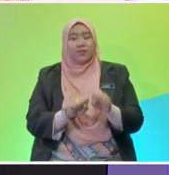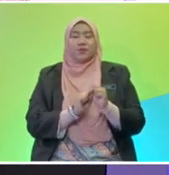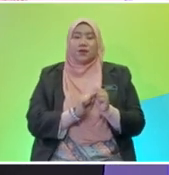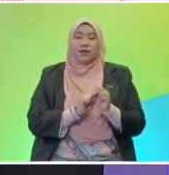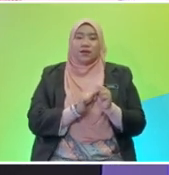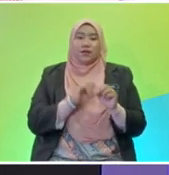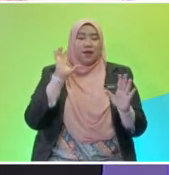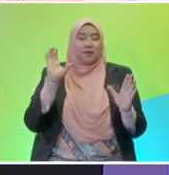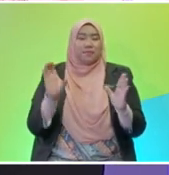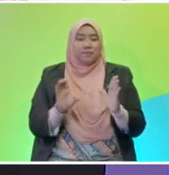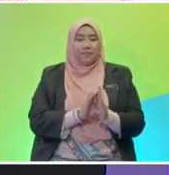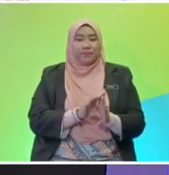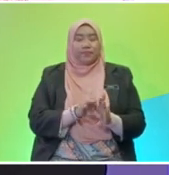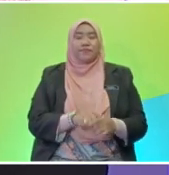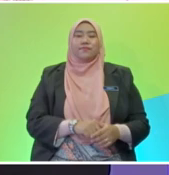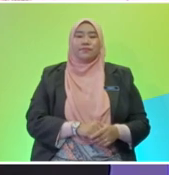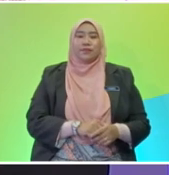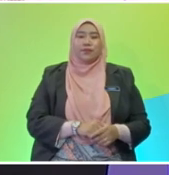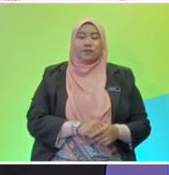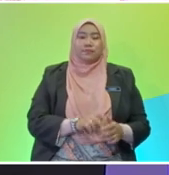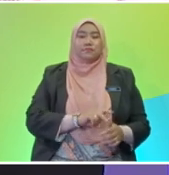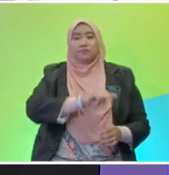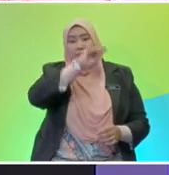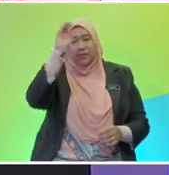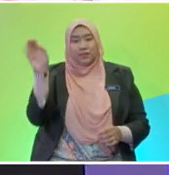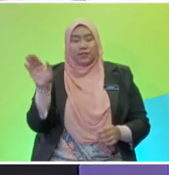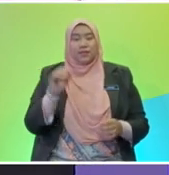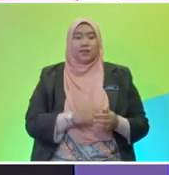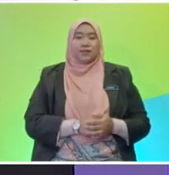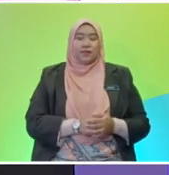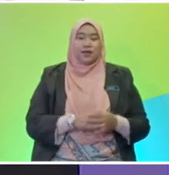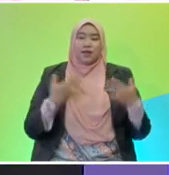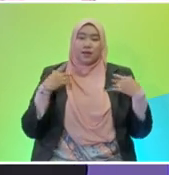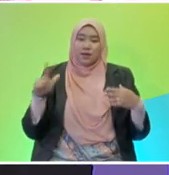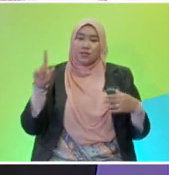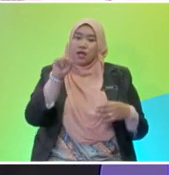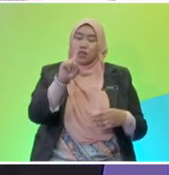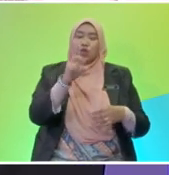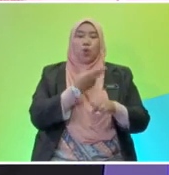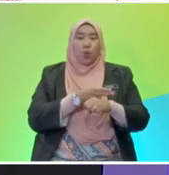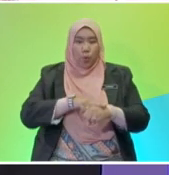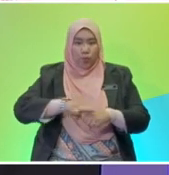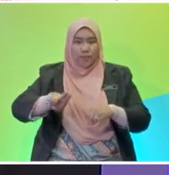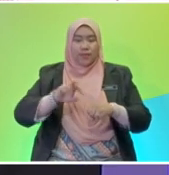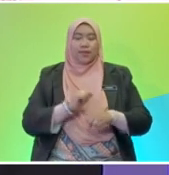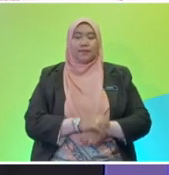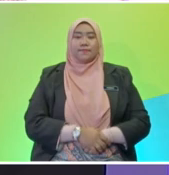ini Tengah lukis gambar pemandangan juga satu hobi Oke seterusnya